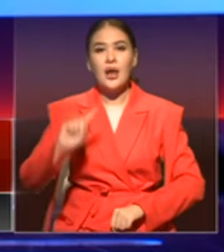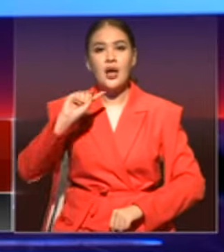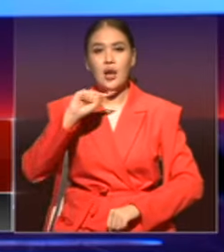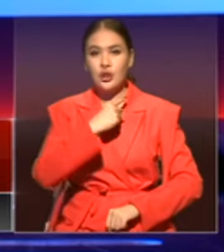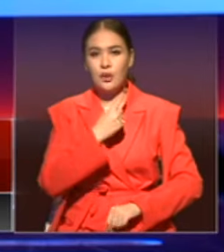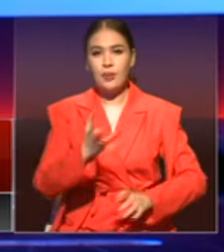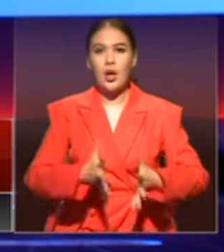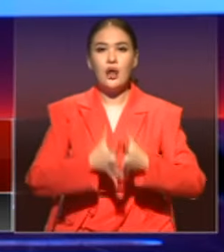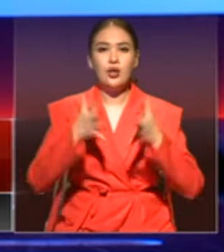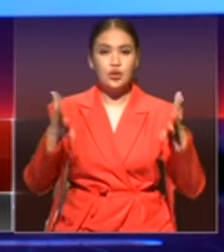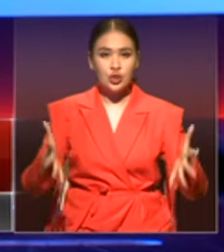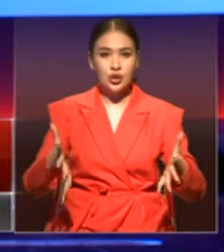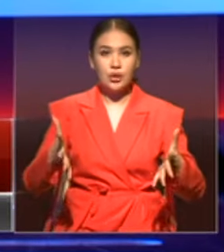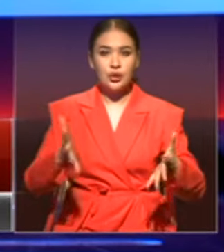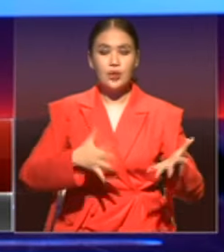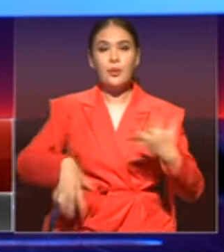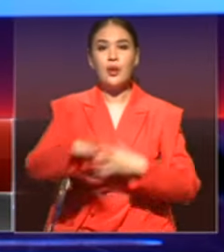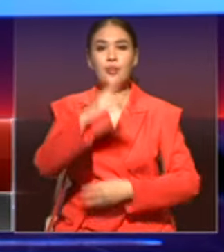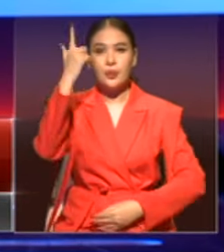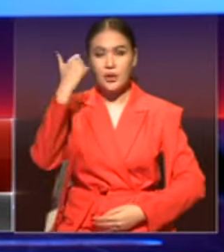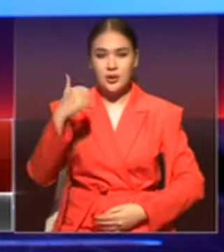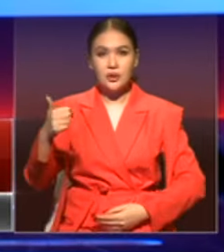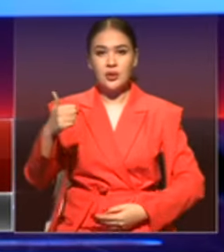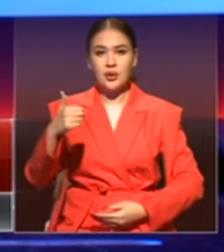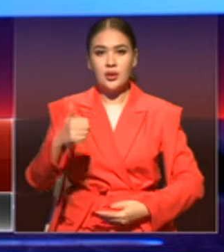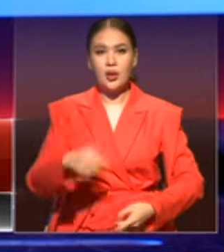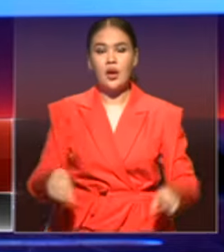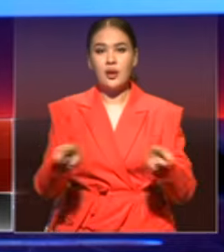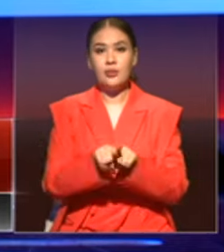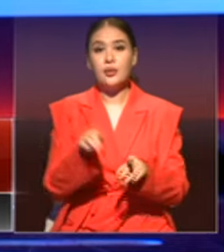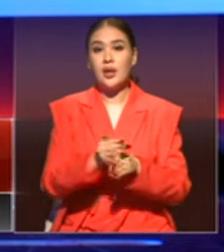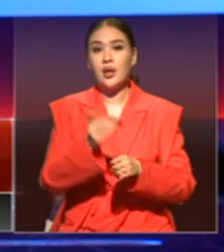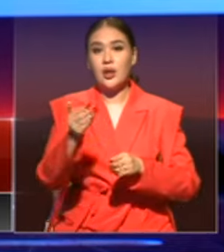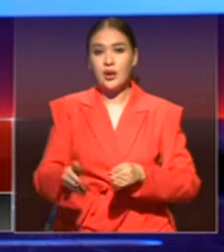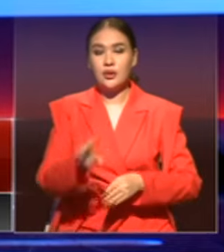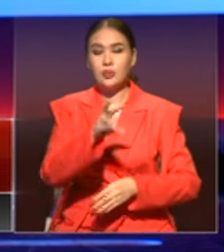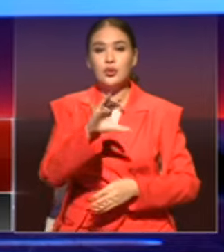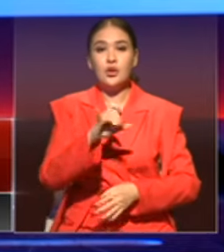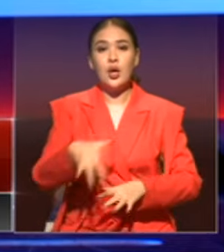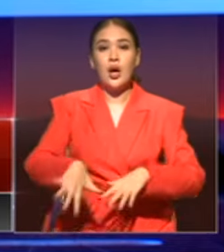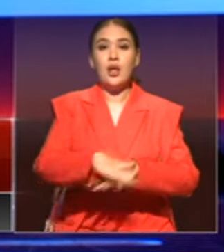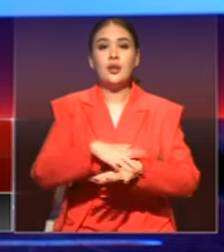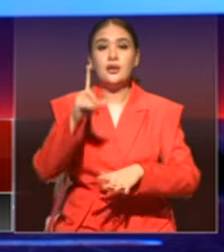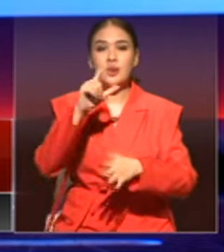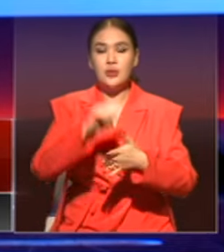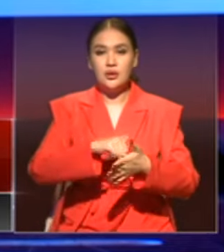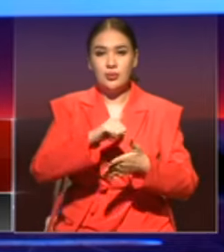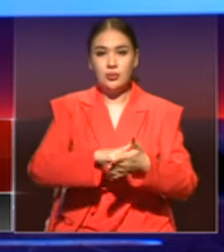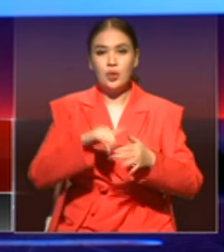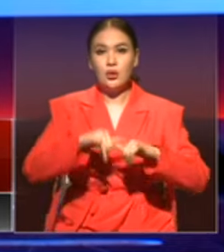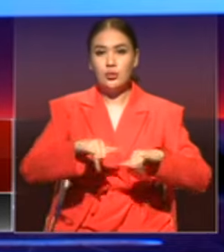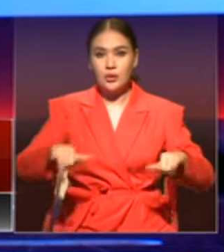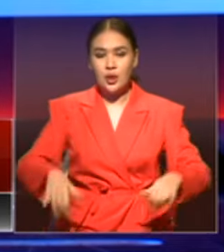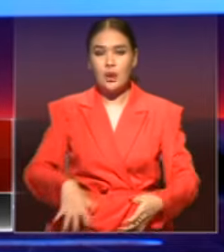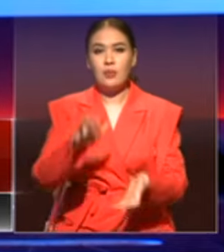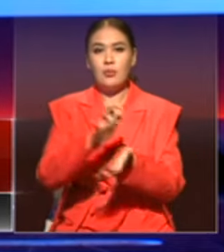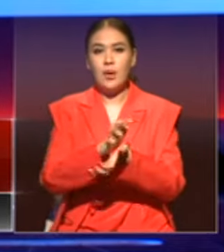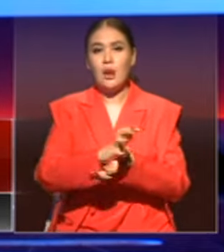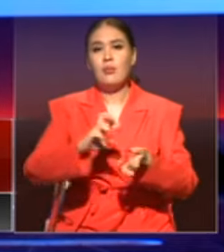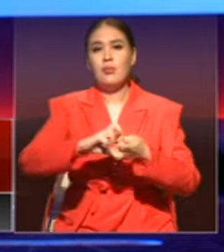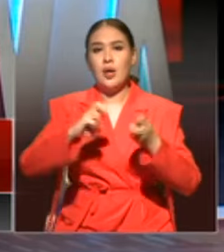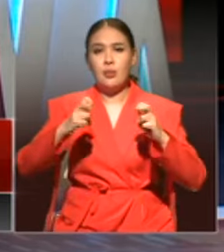экономикада үлкен, білесіздер, дүмпу болды. Содан кейін енді осы қоқыстар халықтың санда еселеп көбейе бастады. Қоқыстың проблемасы